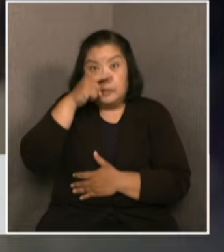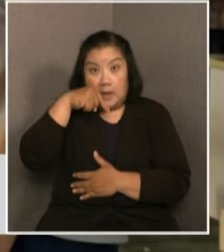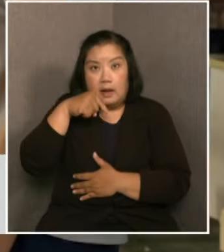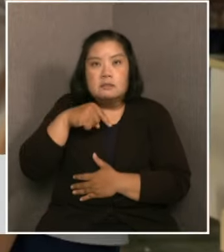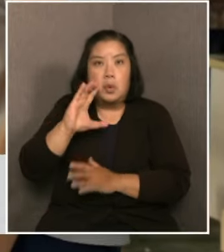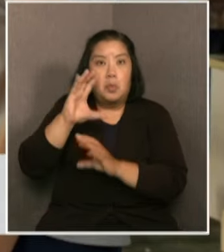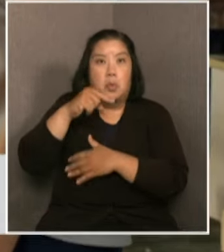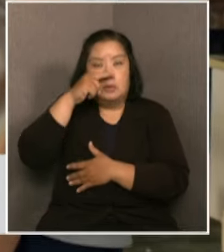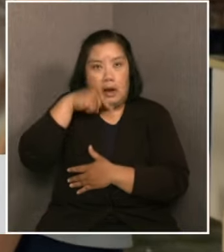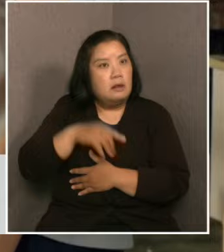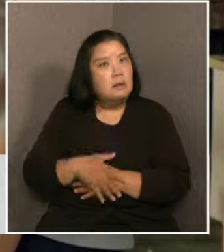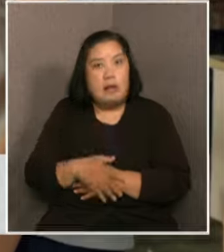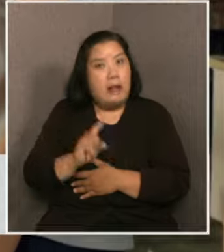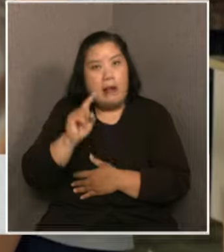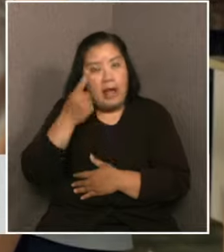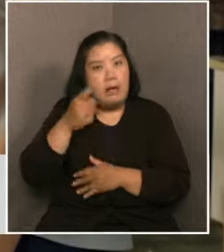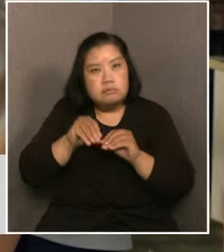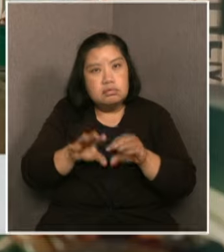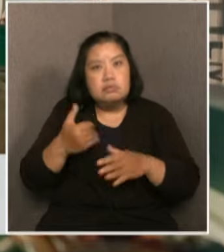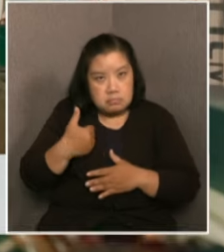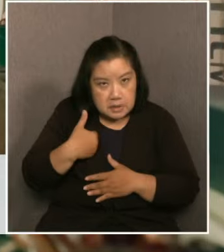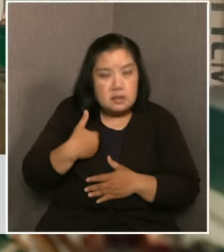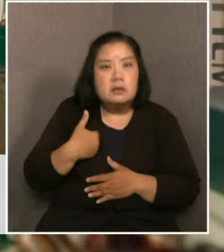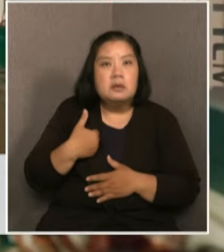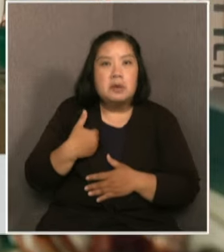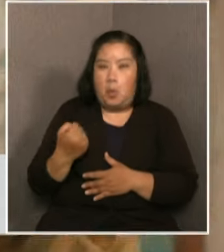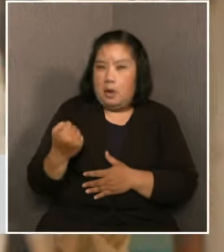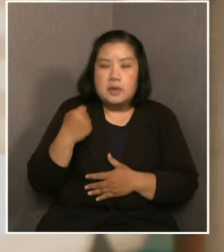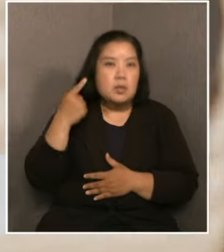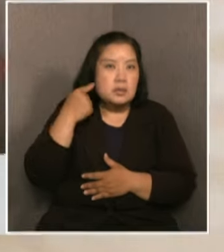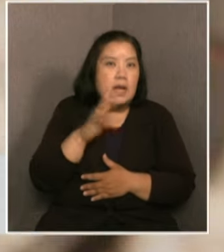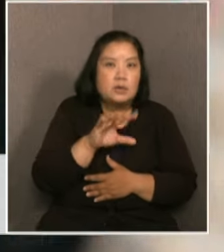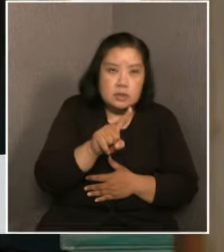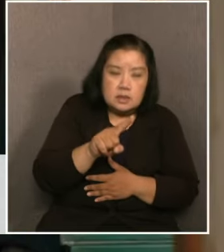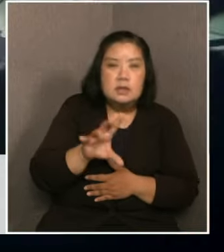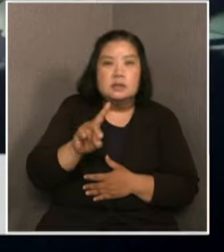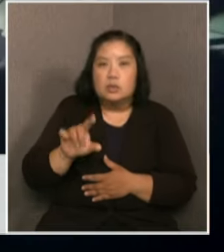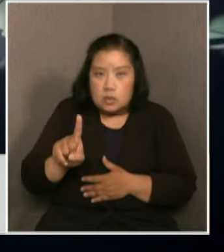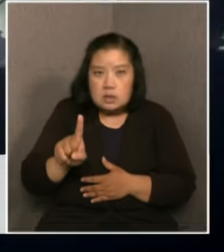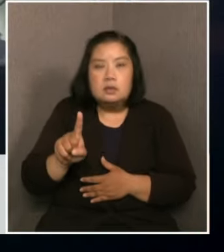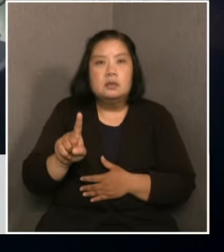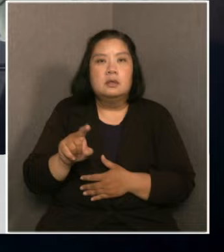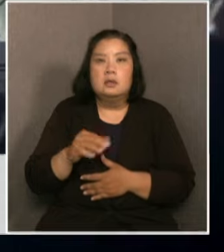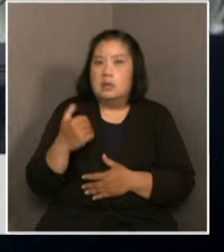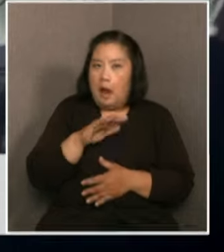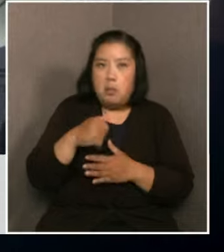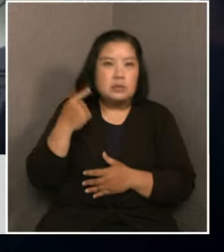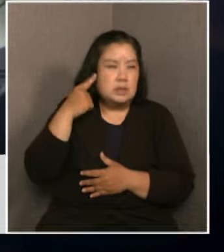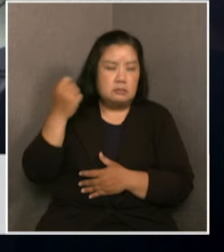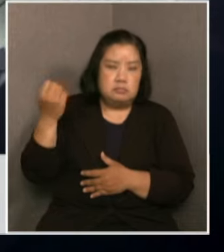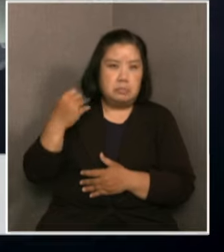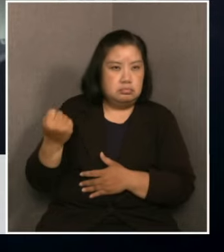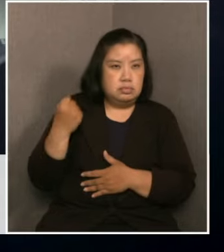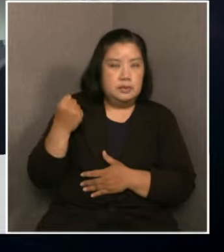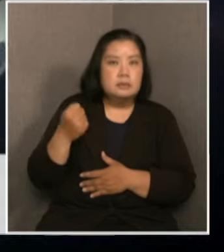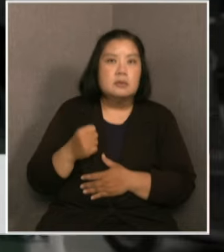ายโรงฉายทุกระบบทั้งในระบบ Dolby 5.1 Dolby 7.1 และ Dolby Atmosก่อนหน้านี้สร้